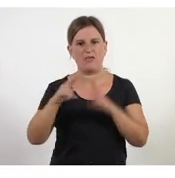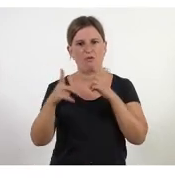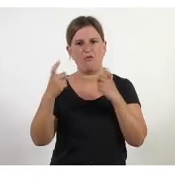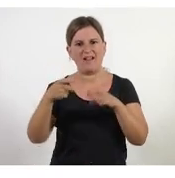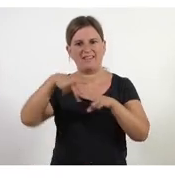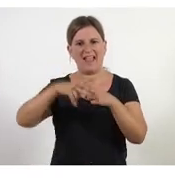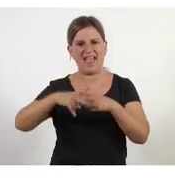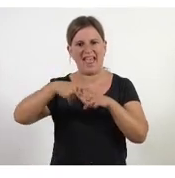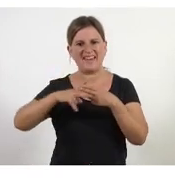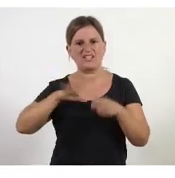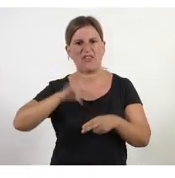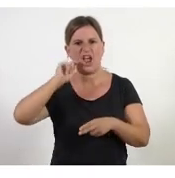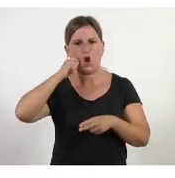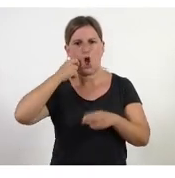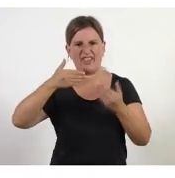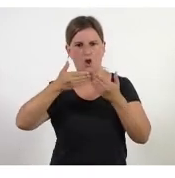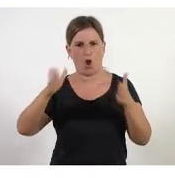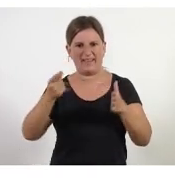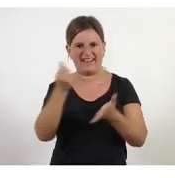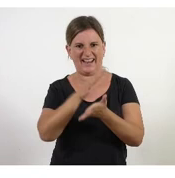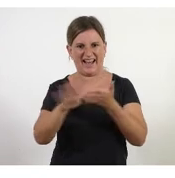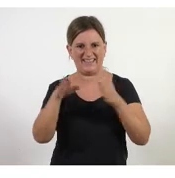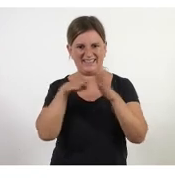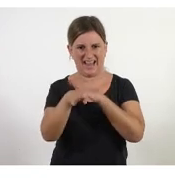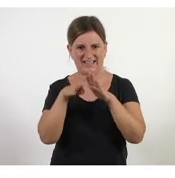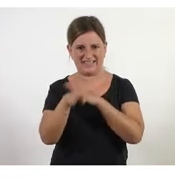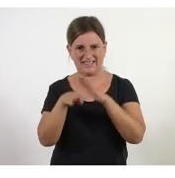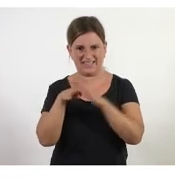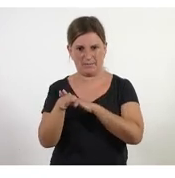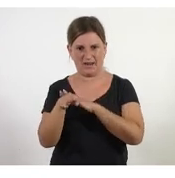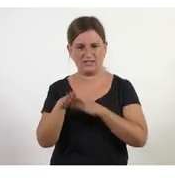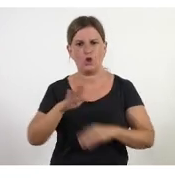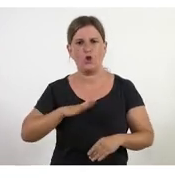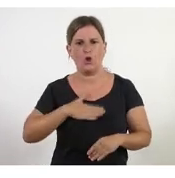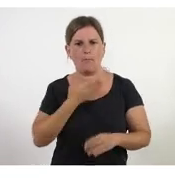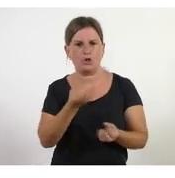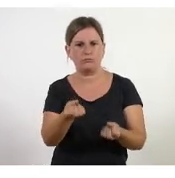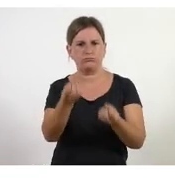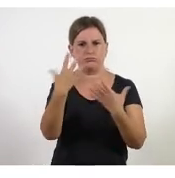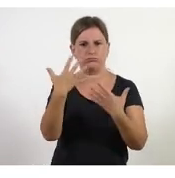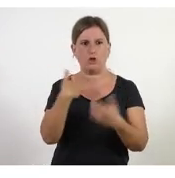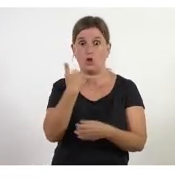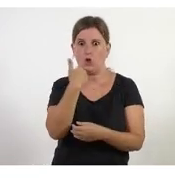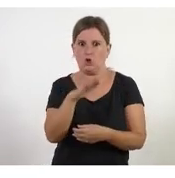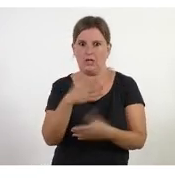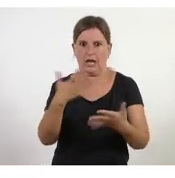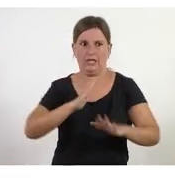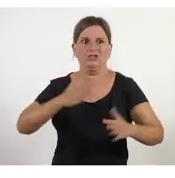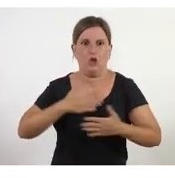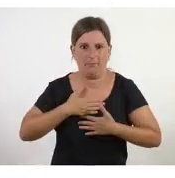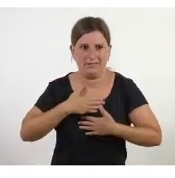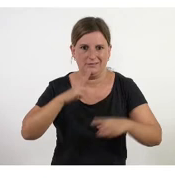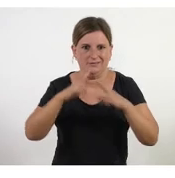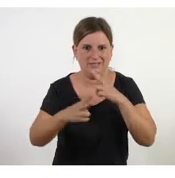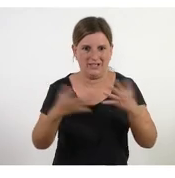de codi obert que normalment són gratuïtes i accessibles. Ens pots fer algun... No sé si és un atracament, ara així en vídeo i